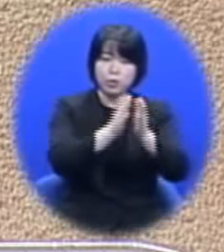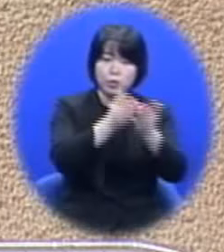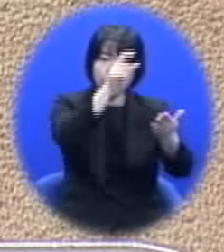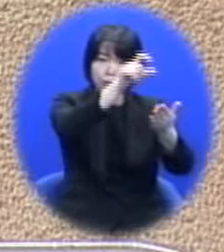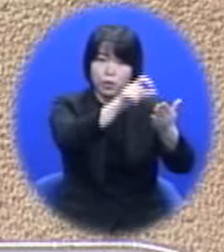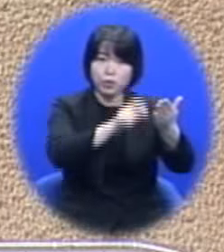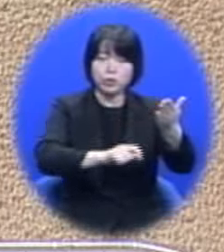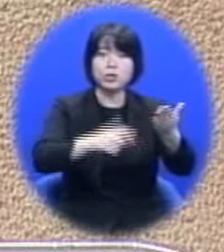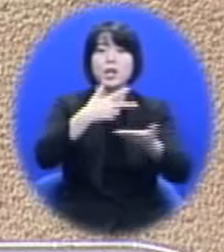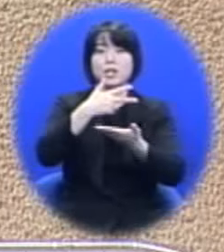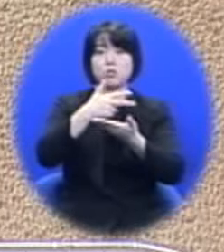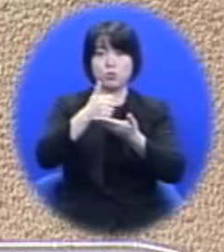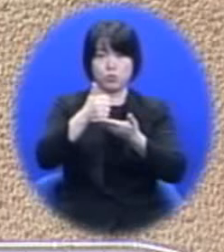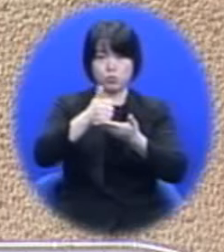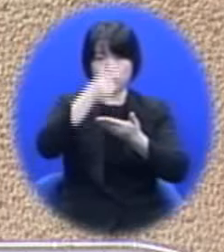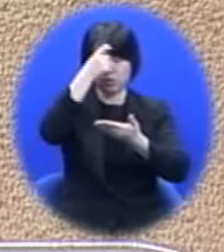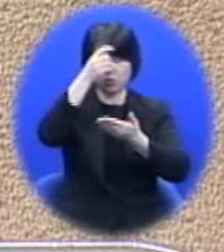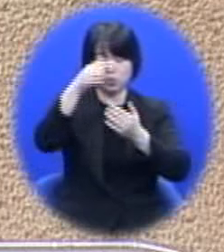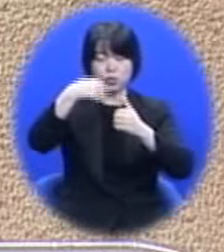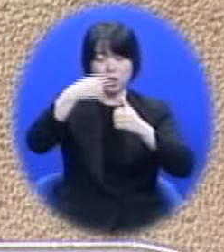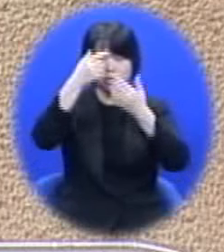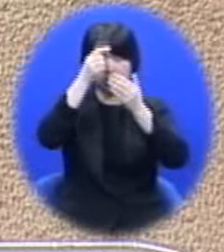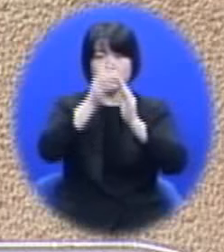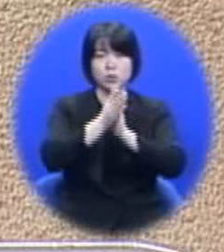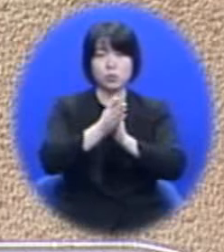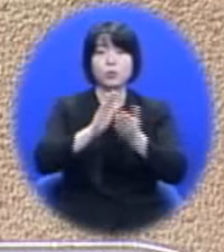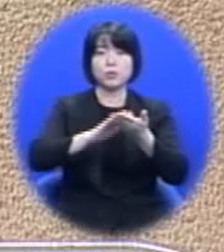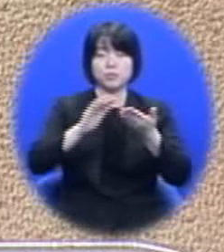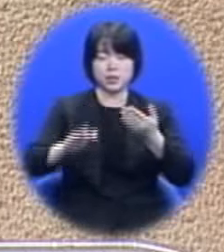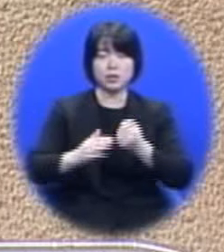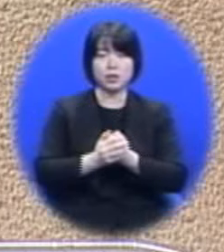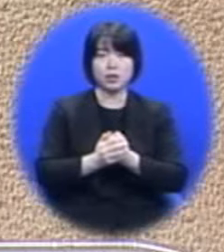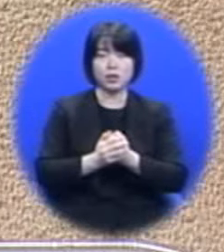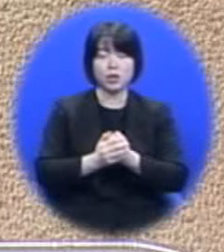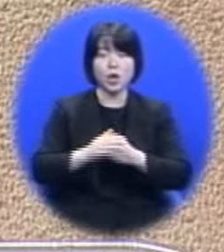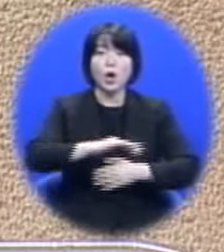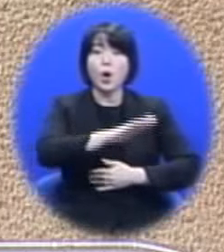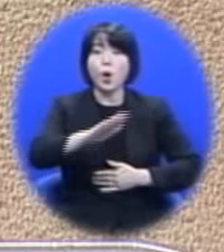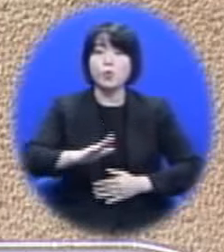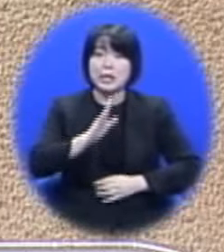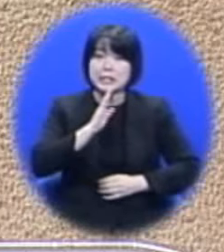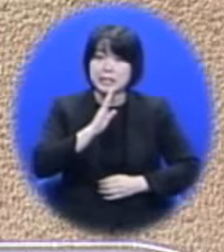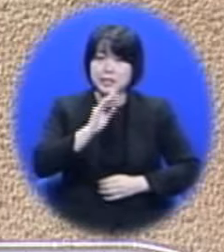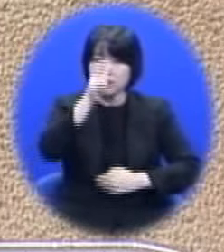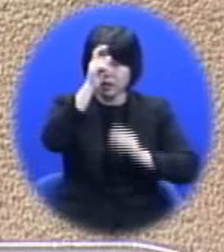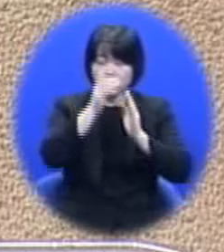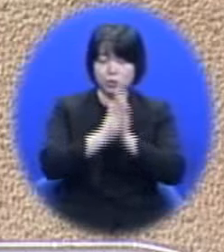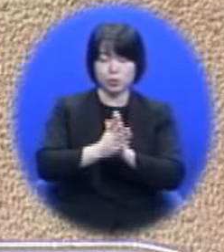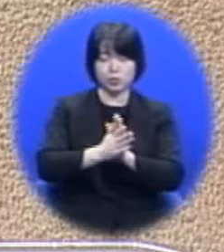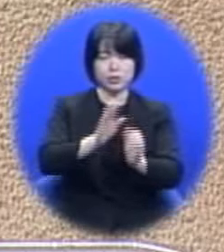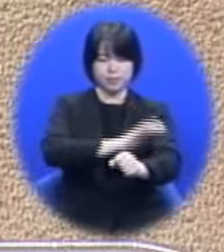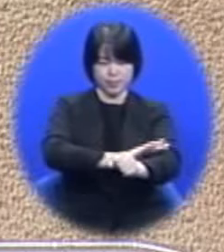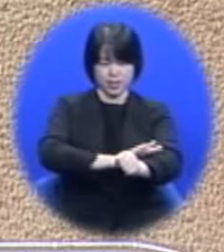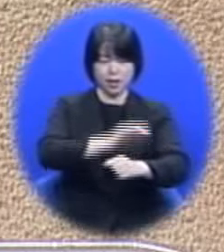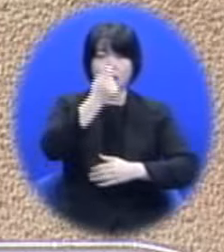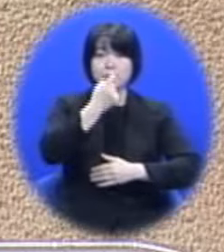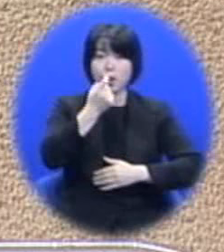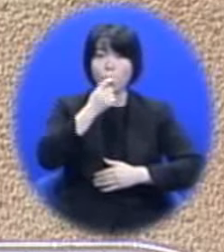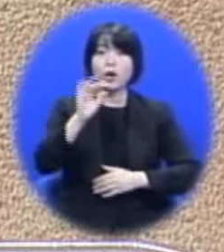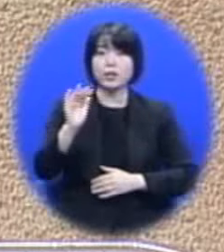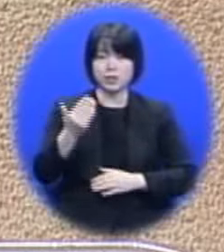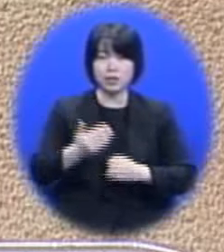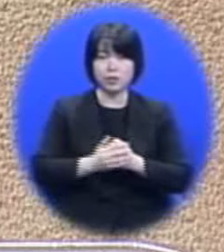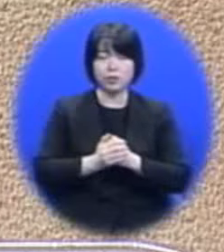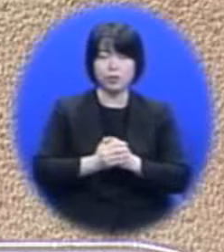주기도문입니다. 아, 지금 우리가 진짜 기도를 제대로 배워야 하겠구나. 우리가